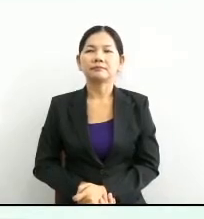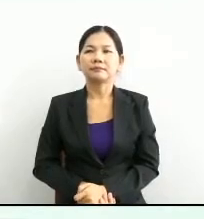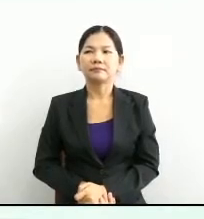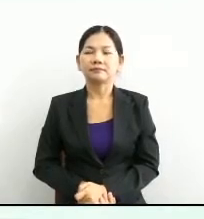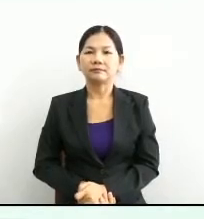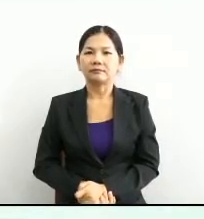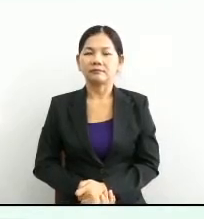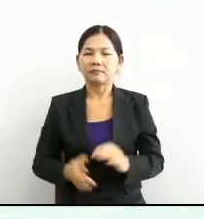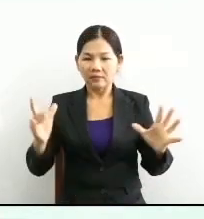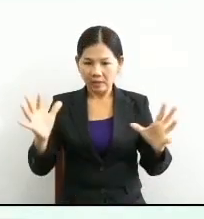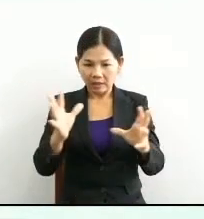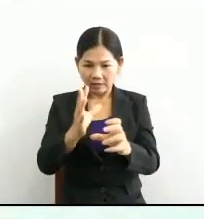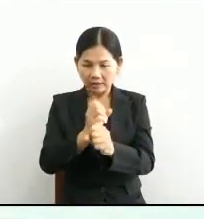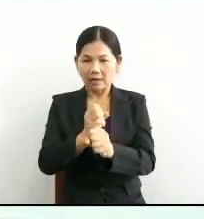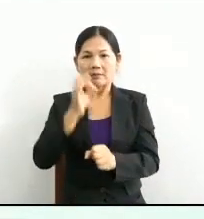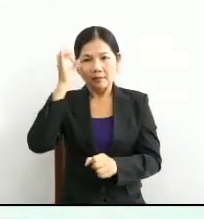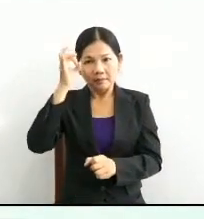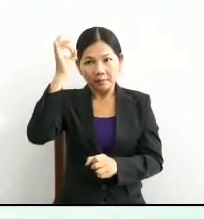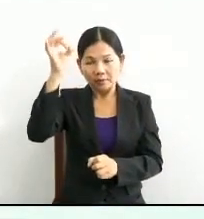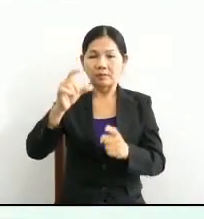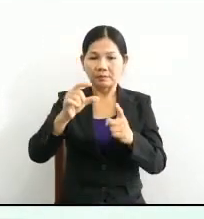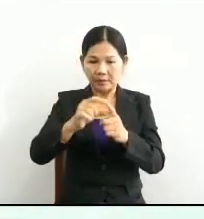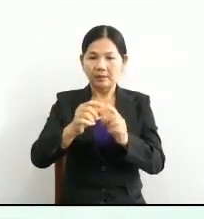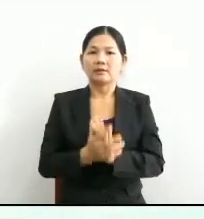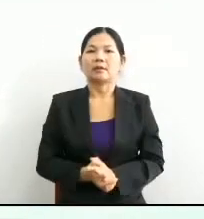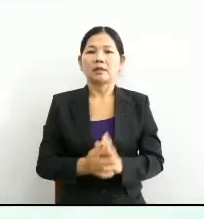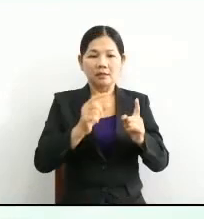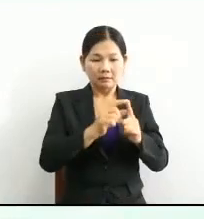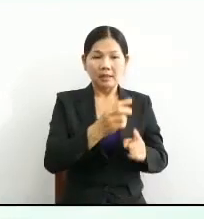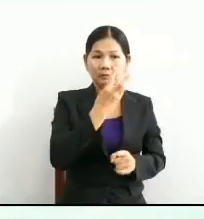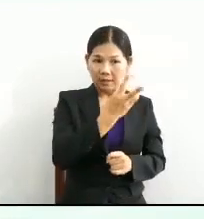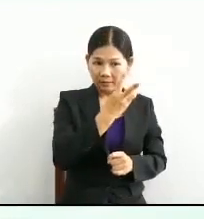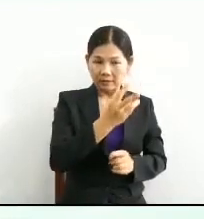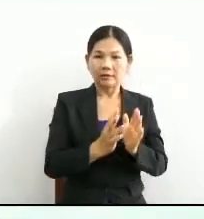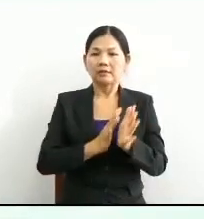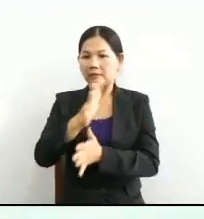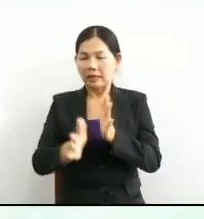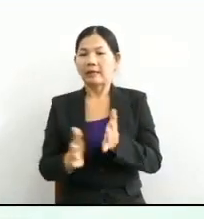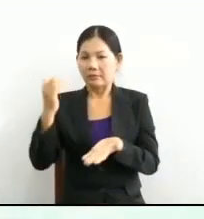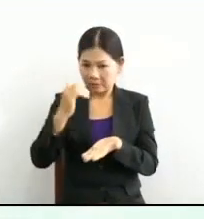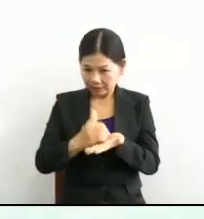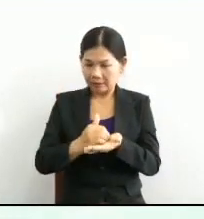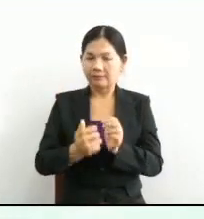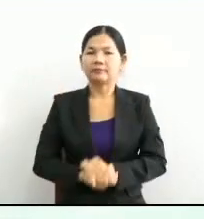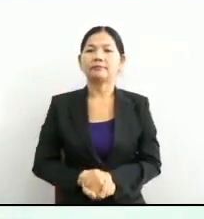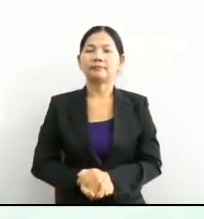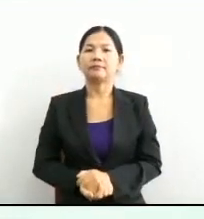chẳng ai lấy cho phần dưới bị hai nè kru ở con xoay rồi tệ bay bị nịt tì còn án cho mùi nè kru làng vấn chẳng ạc nì